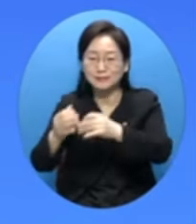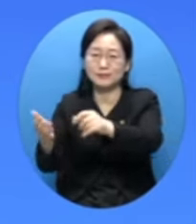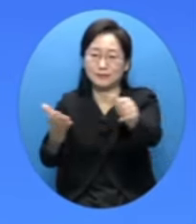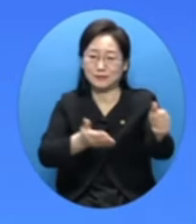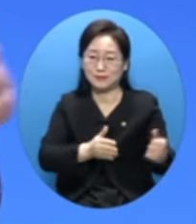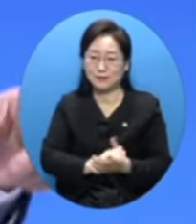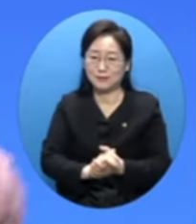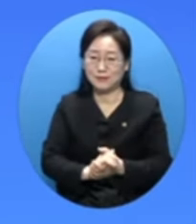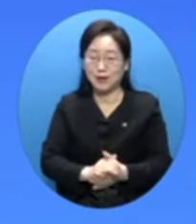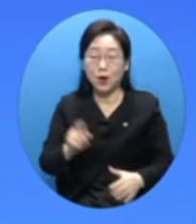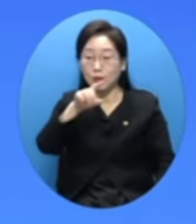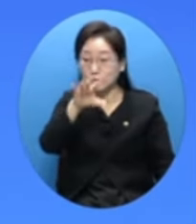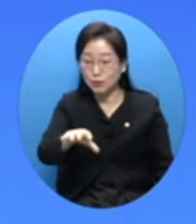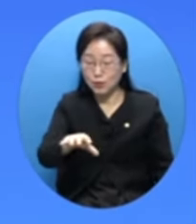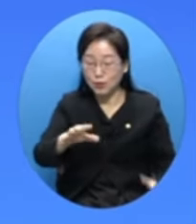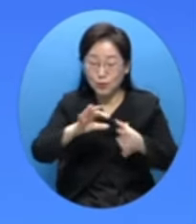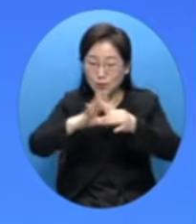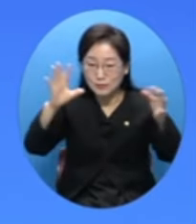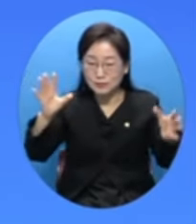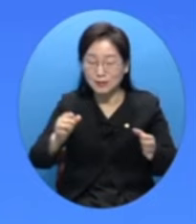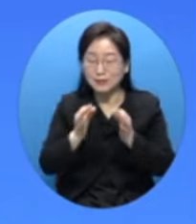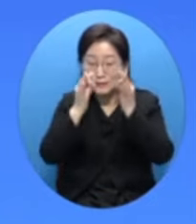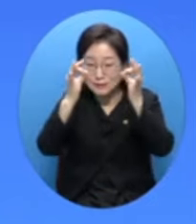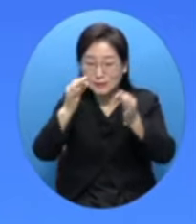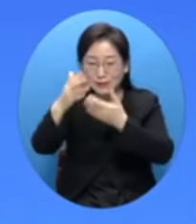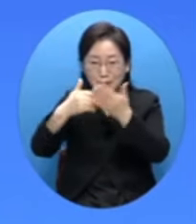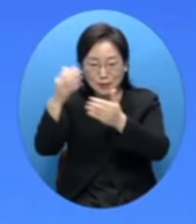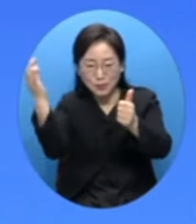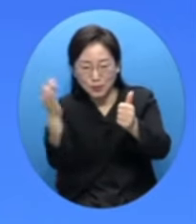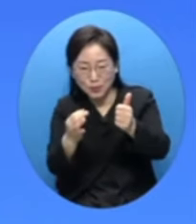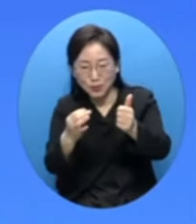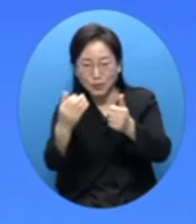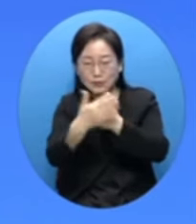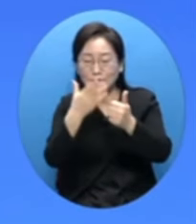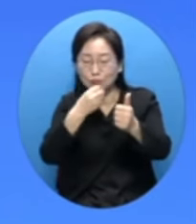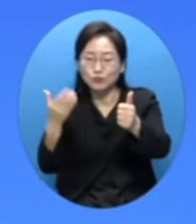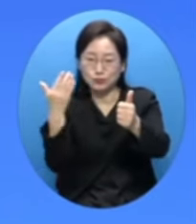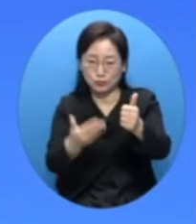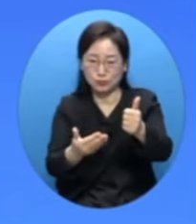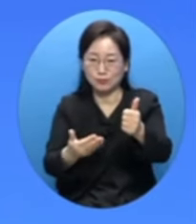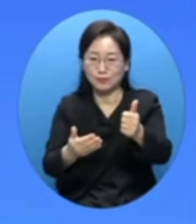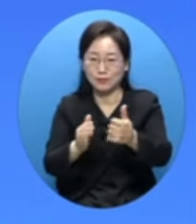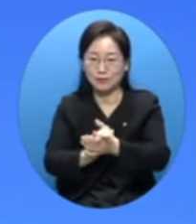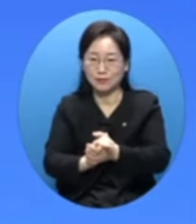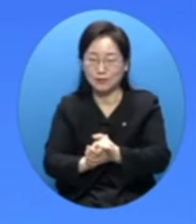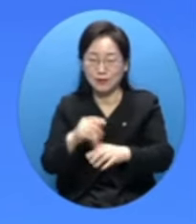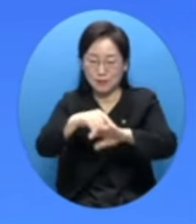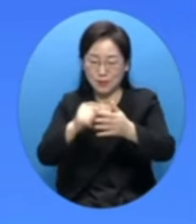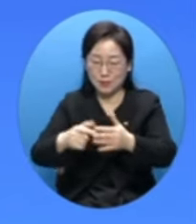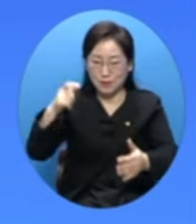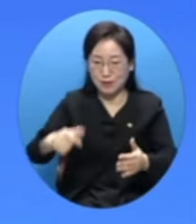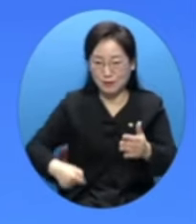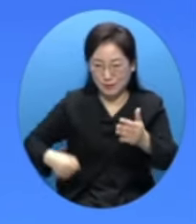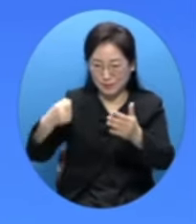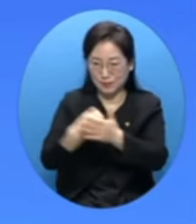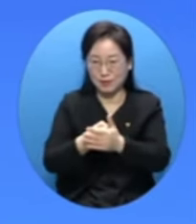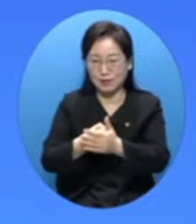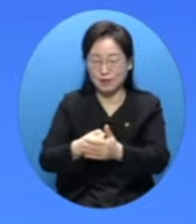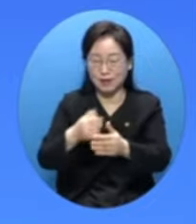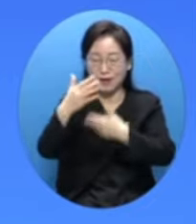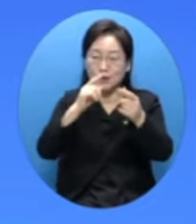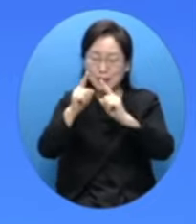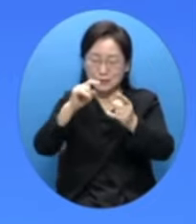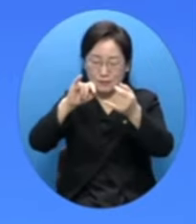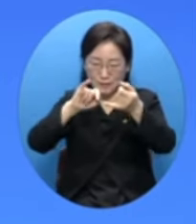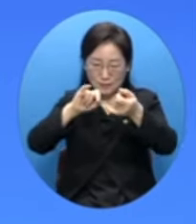바랍니다. 어디서든지 최선을 다하는 삶을 살 때 하나님께서 은혜와 축복을 더해 주십니다. 마음을 강하게 하고 담대해서 약속 말씀 붙잡고 나갈